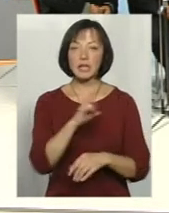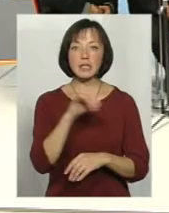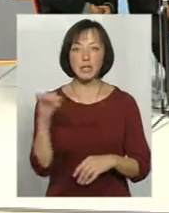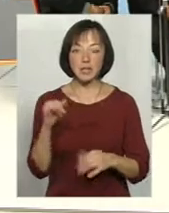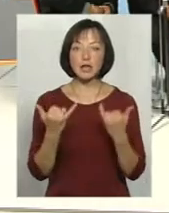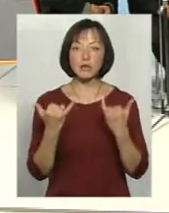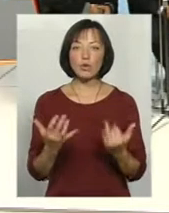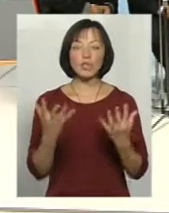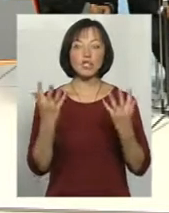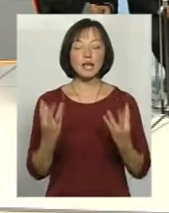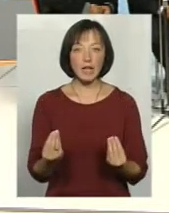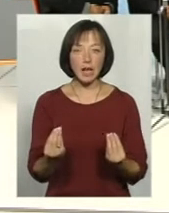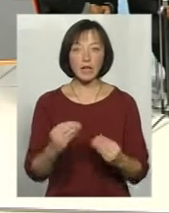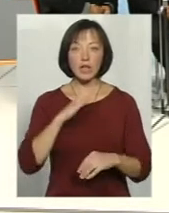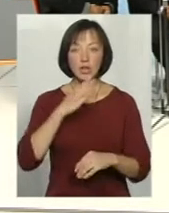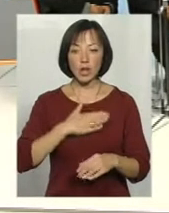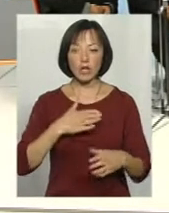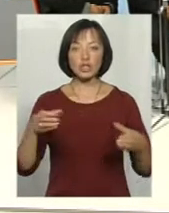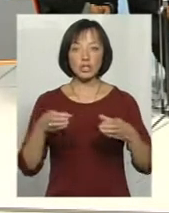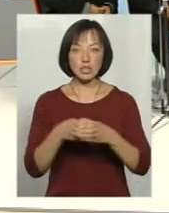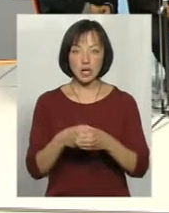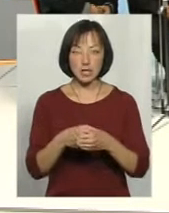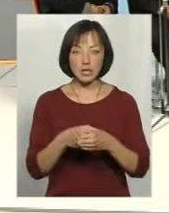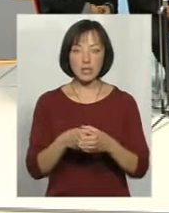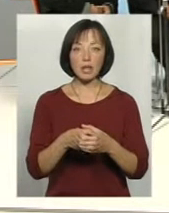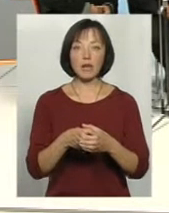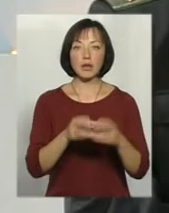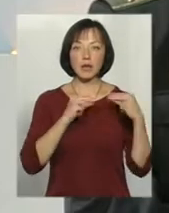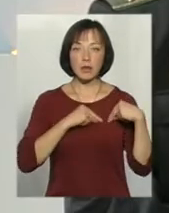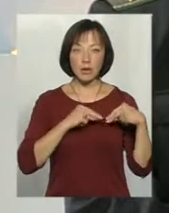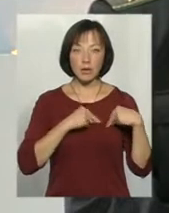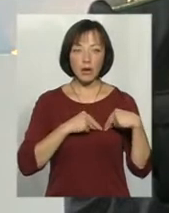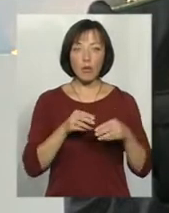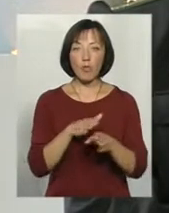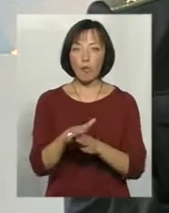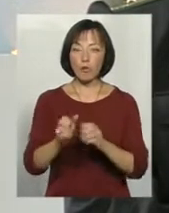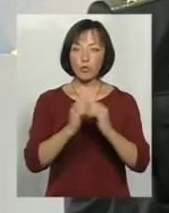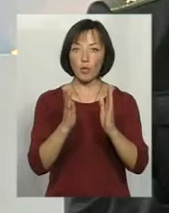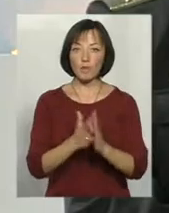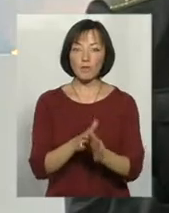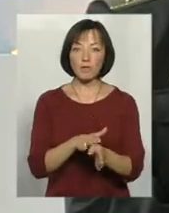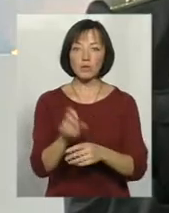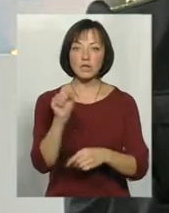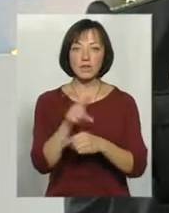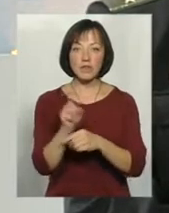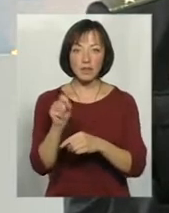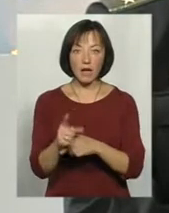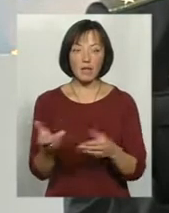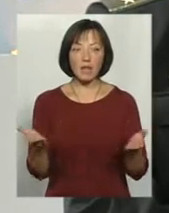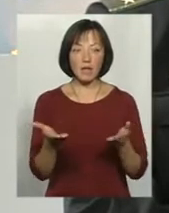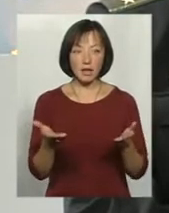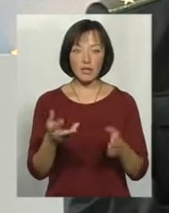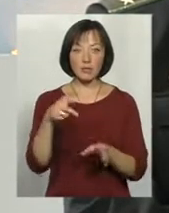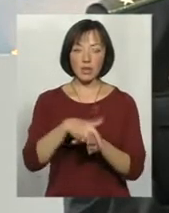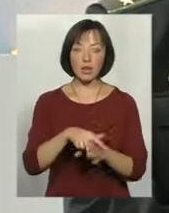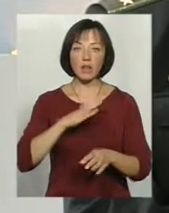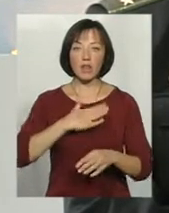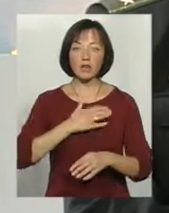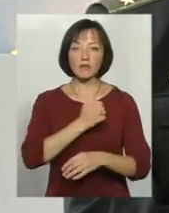На сьогоднішній день наш штат, який є в госпіталі, в повному обсязі виконує ті завдання, які на нас покладає